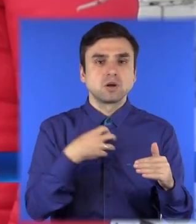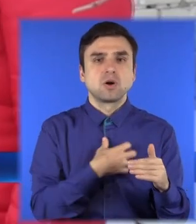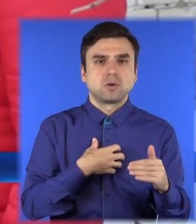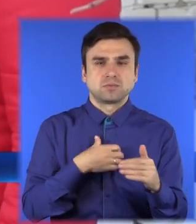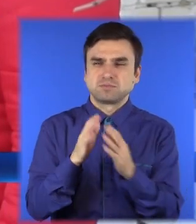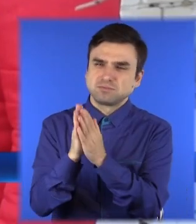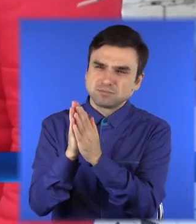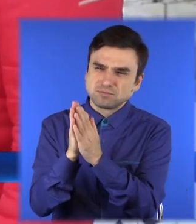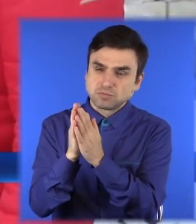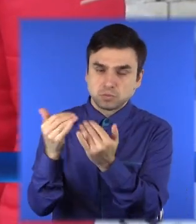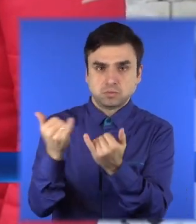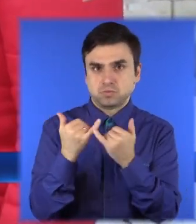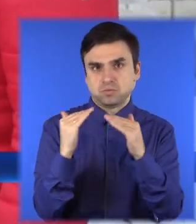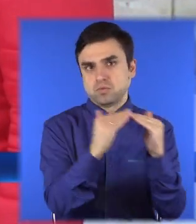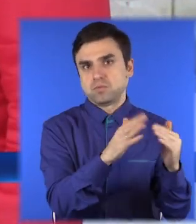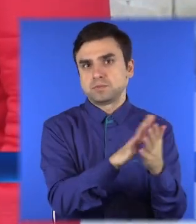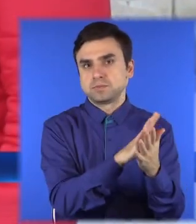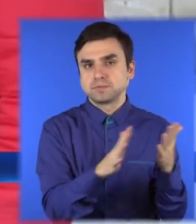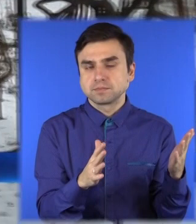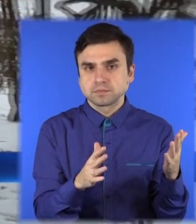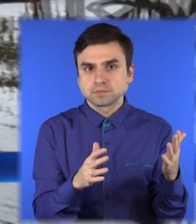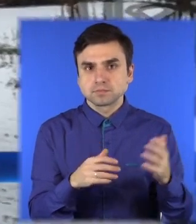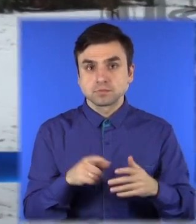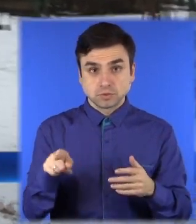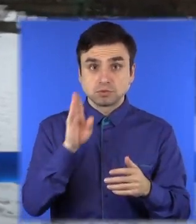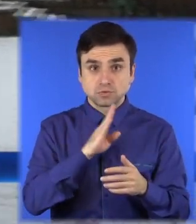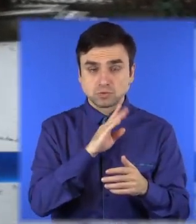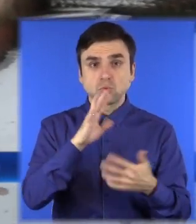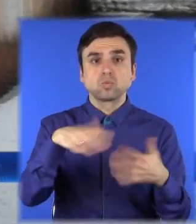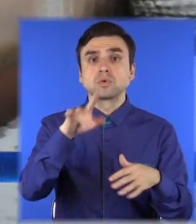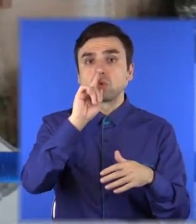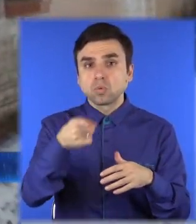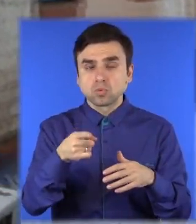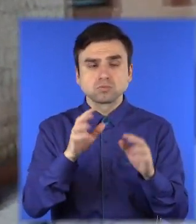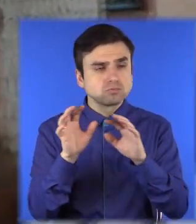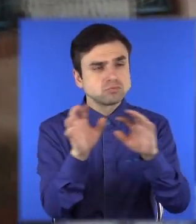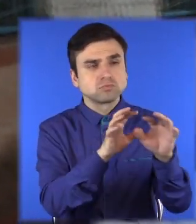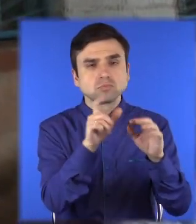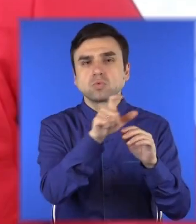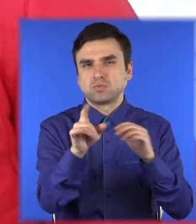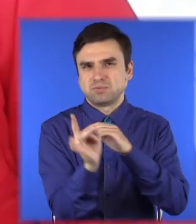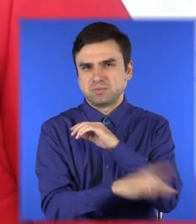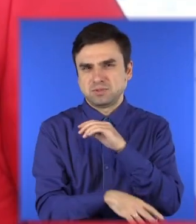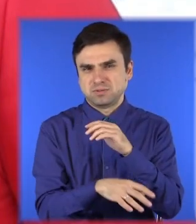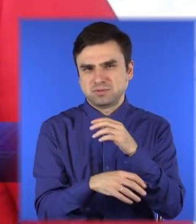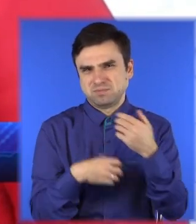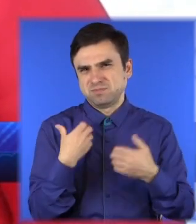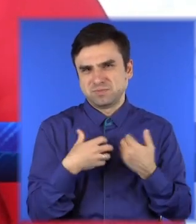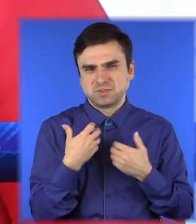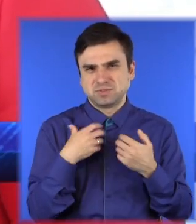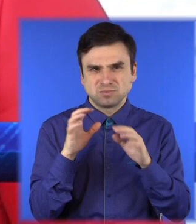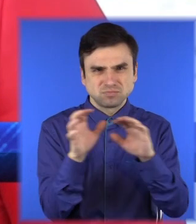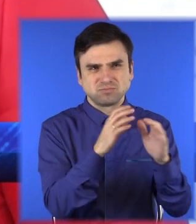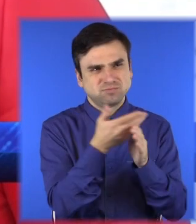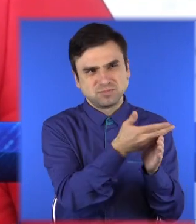безхатніми, годує разом з іншими волонтерами їх на вулиці. Проте мріє створити для них справжню їдальню. Я хочу попросити просто